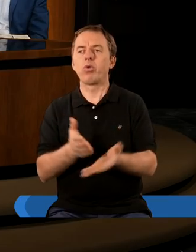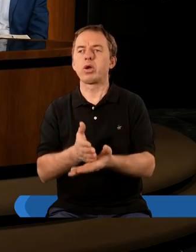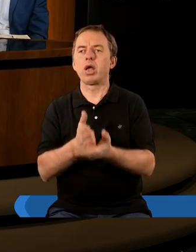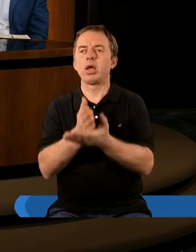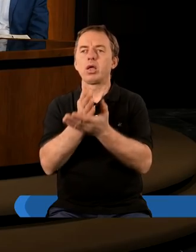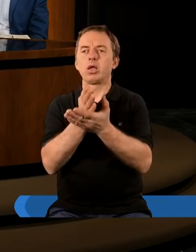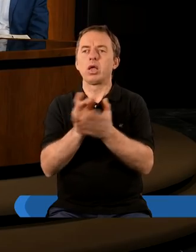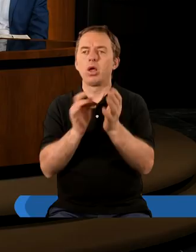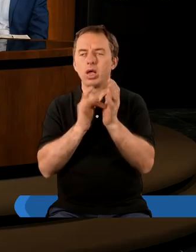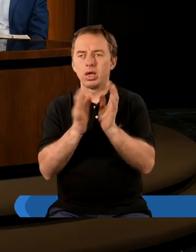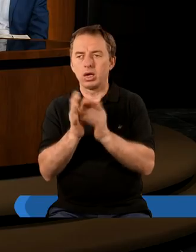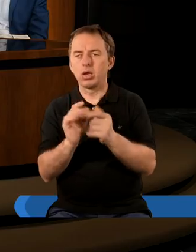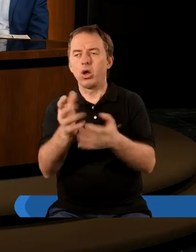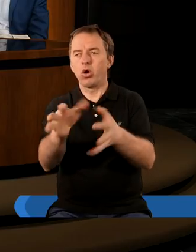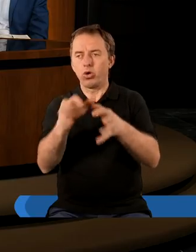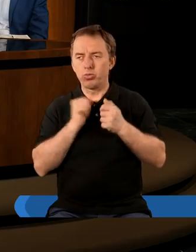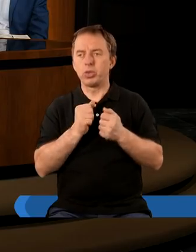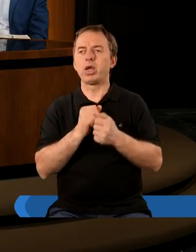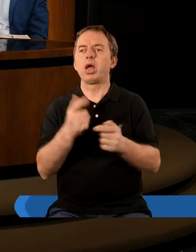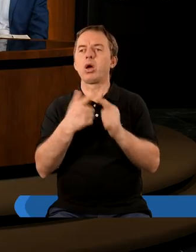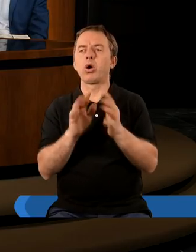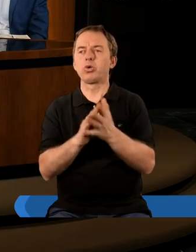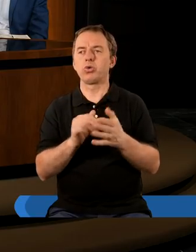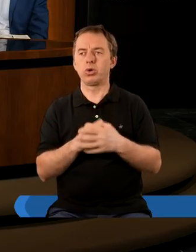z ust Chrystusa odbiera ten Kościół?